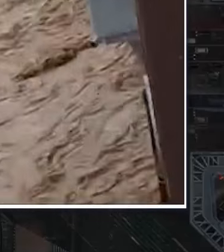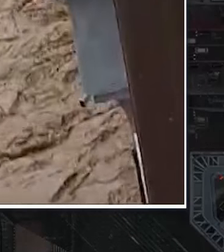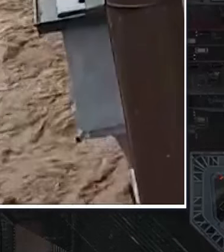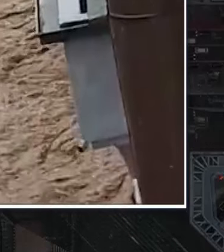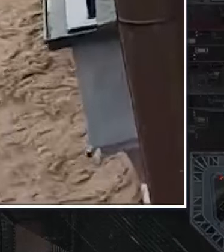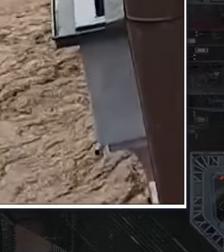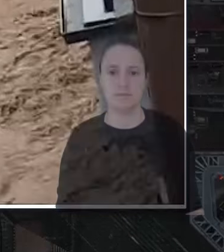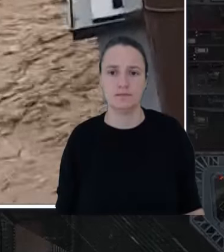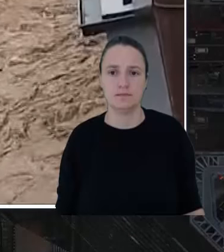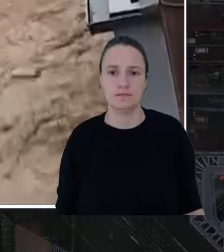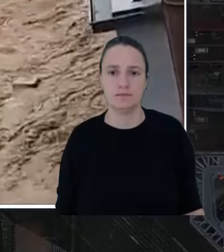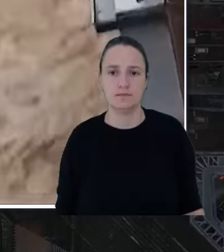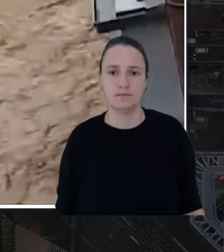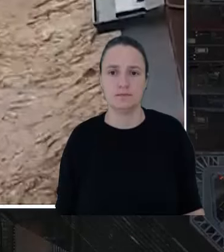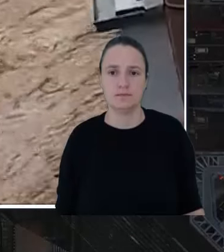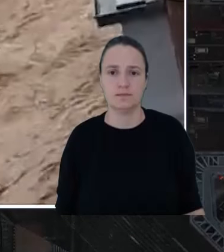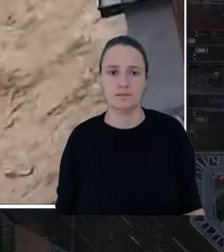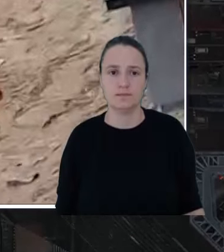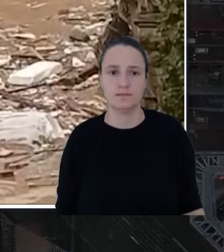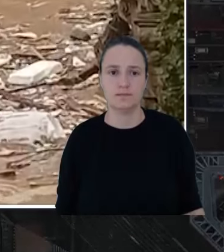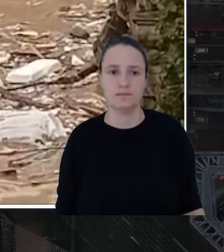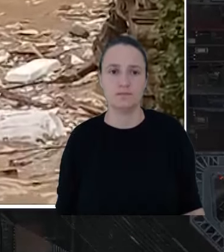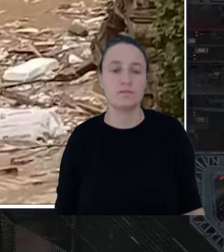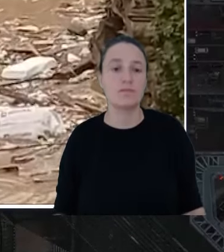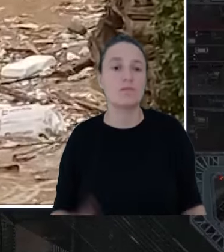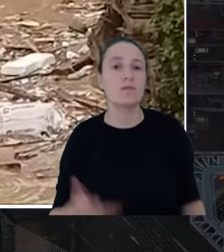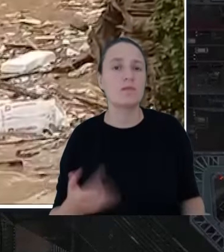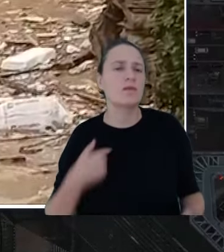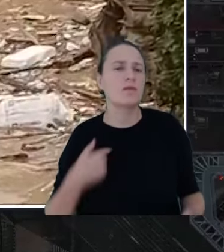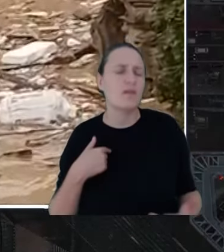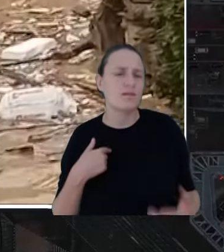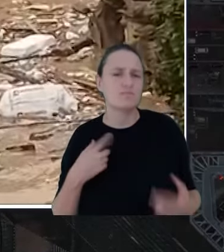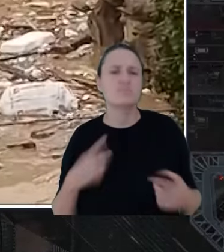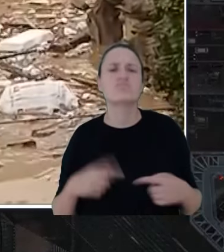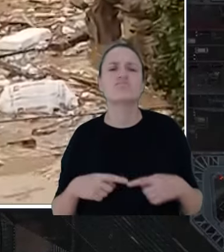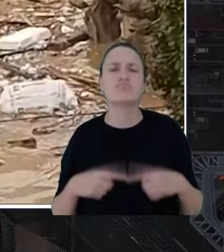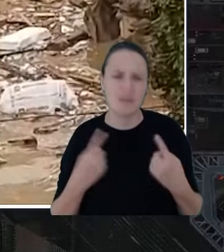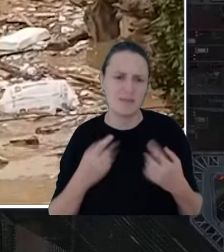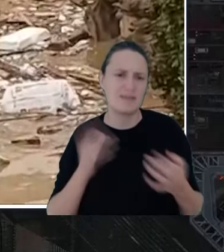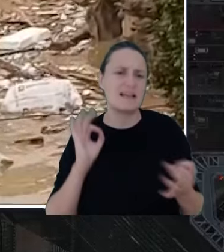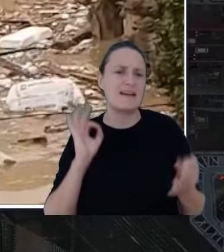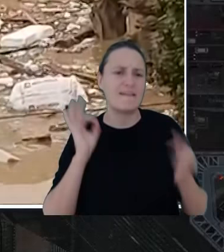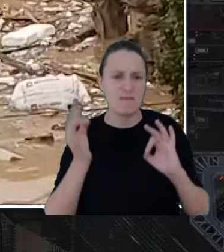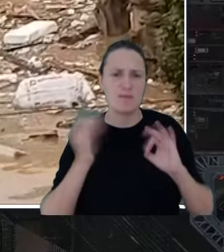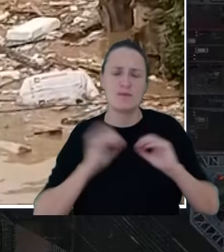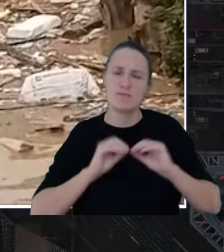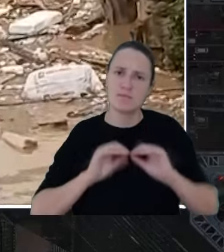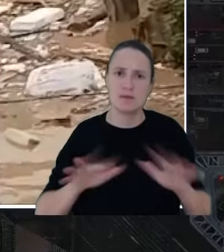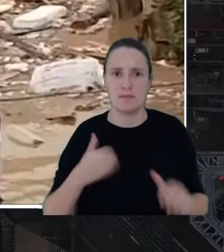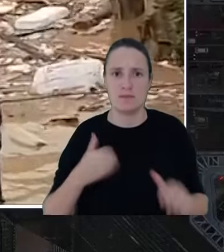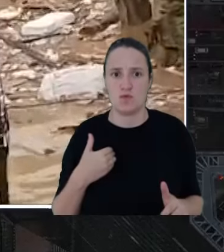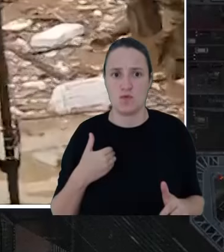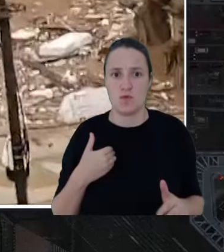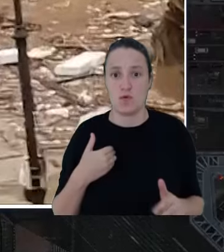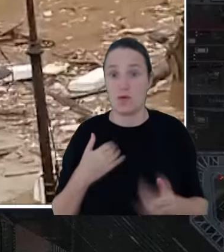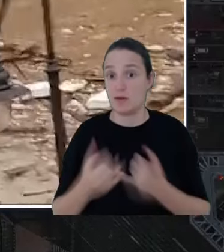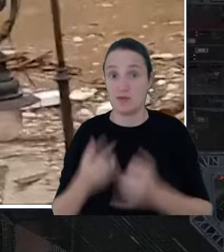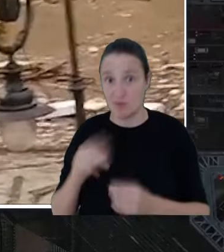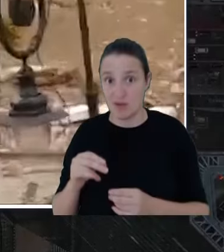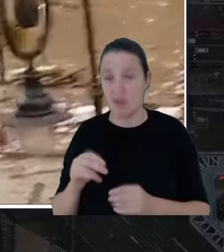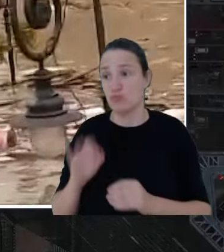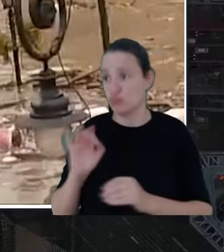stosować, przekłamuje pani rzeczywistość. Jestem przekonana, że te informacje poszły, a jeśli nie, to właściwe służby powinny to